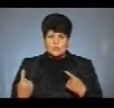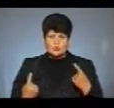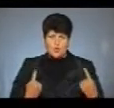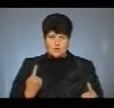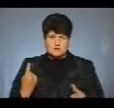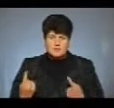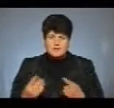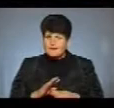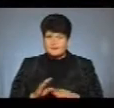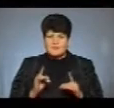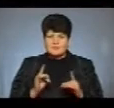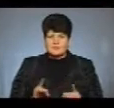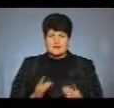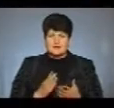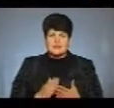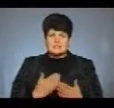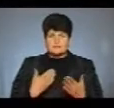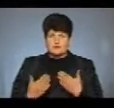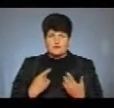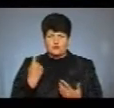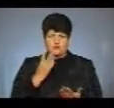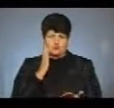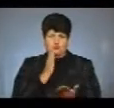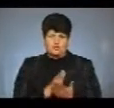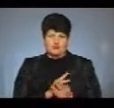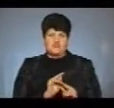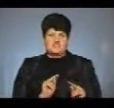тільки йде спілкування в одну сторону, тобто з